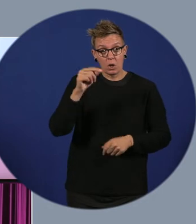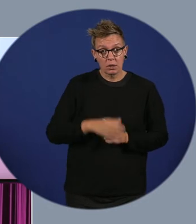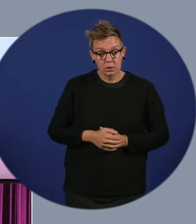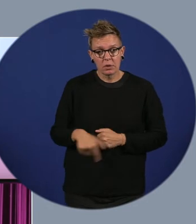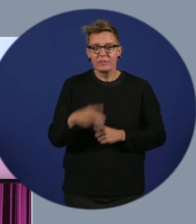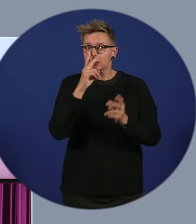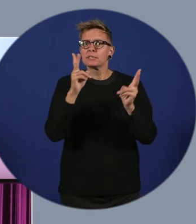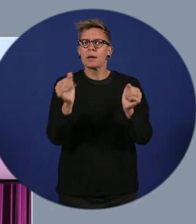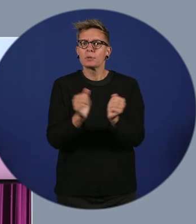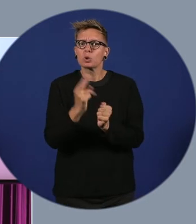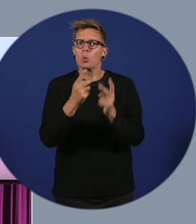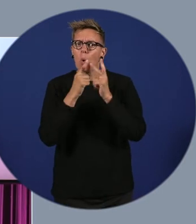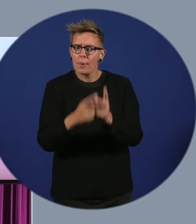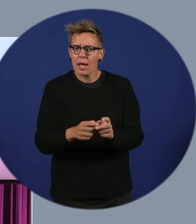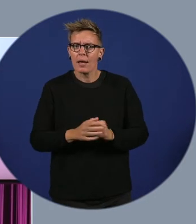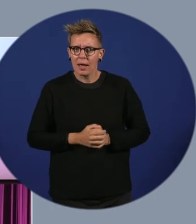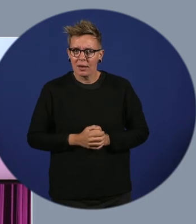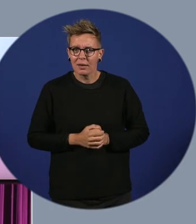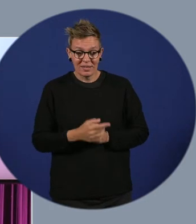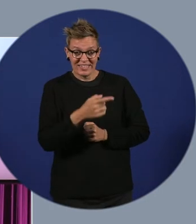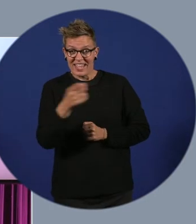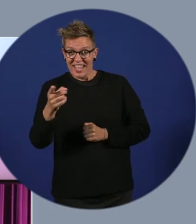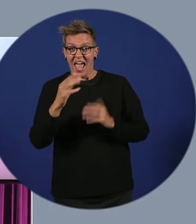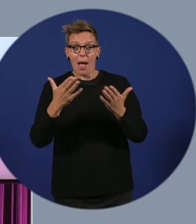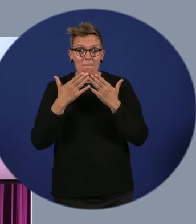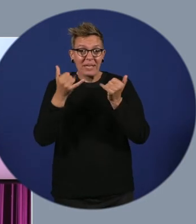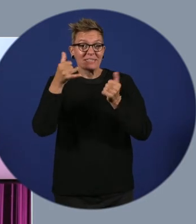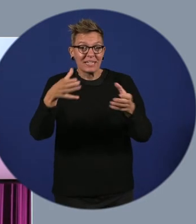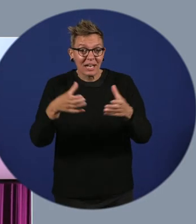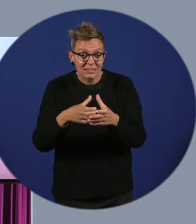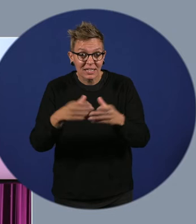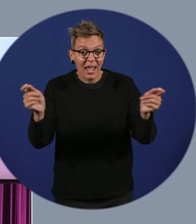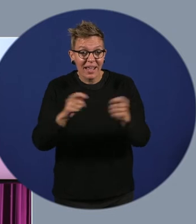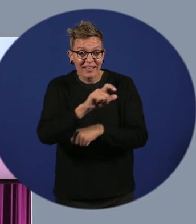detsamma i år, så ni fortsätter helt enkelt att vara bäst i klassen, så heja er.